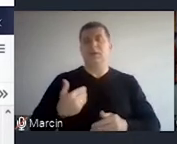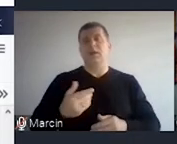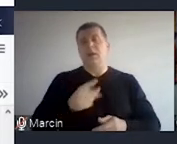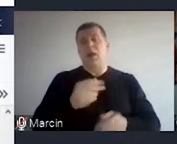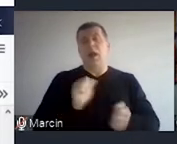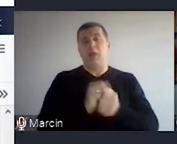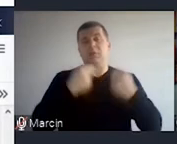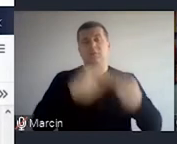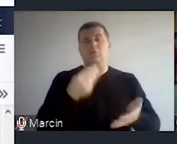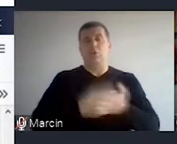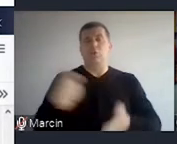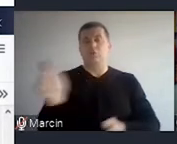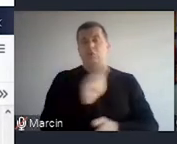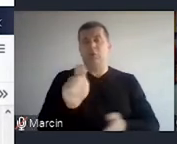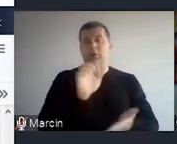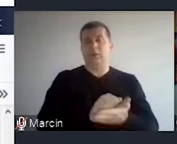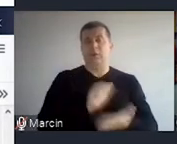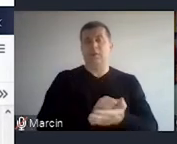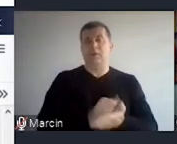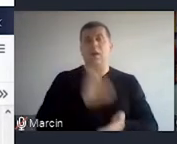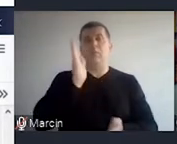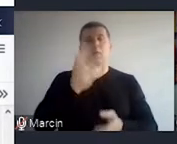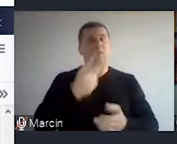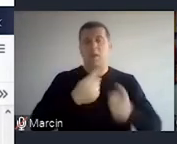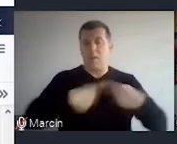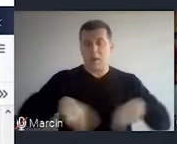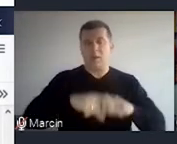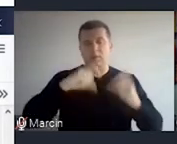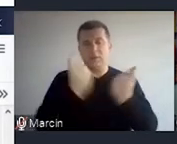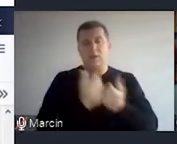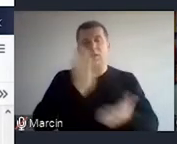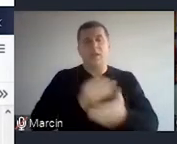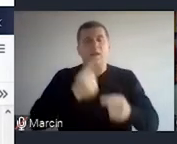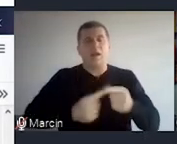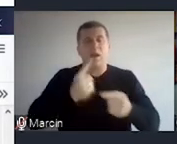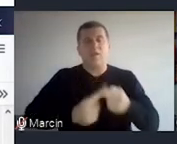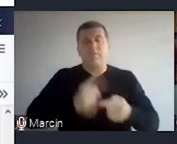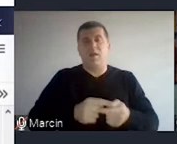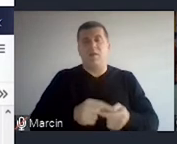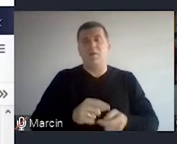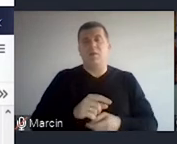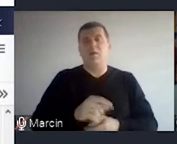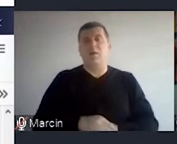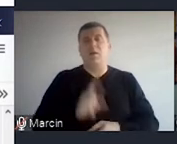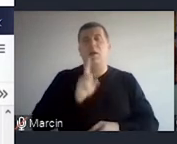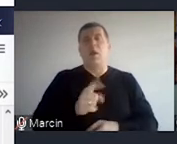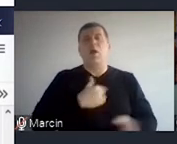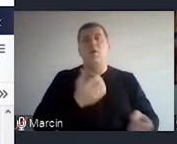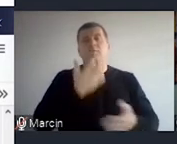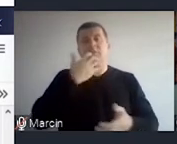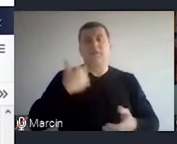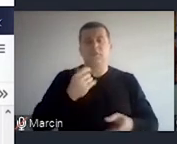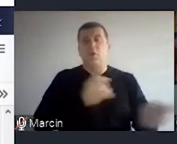na zajęcie. Następnie nie realizowano w całości, tylko w kawałku, niewielkim, ale z góry beneficjent to wiedział, że